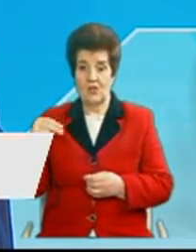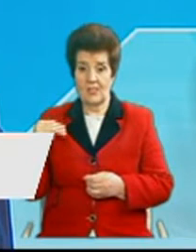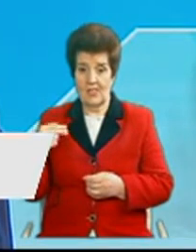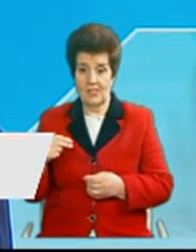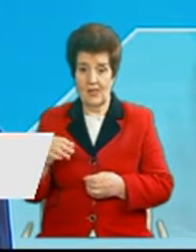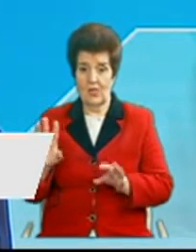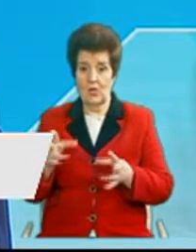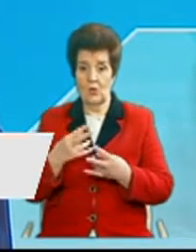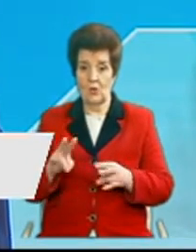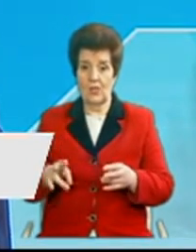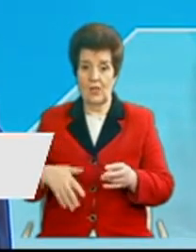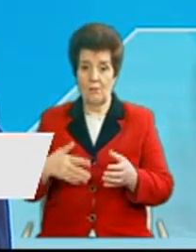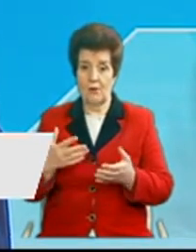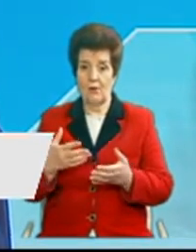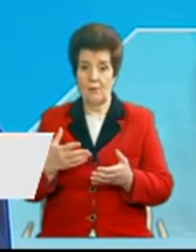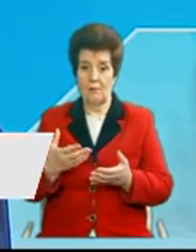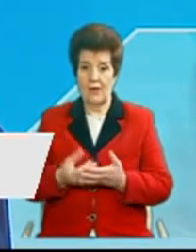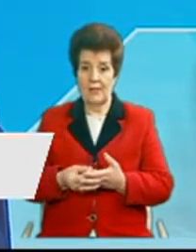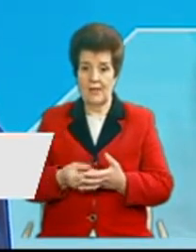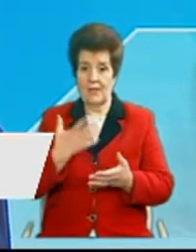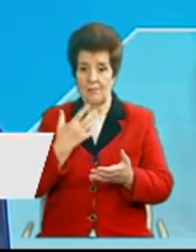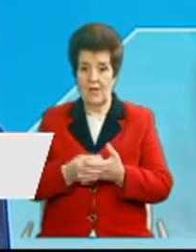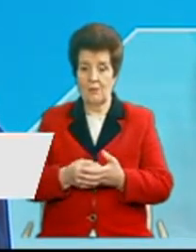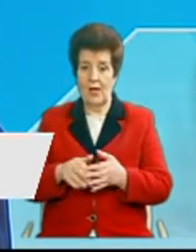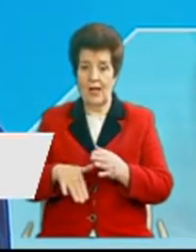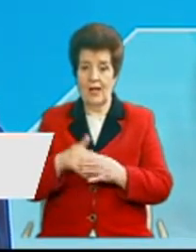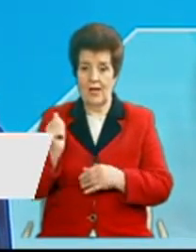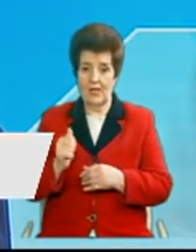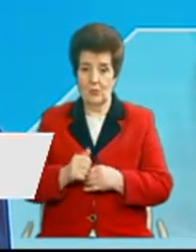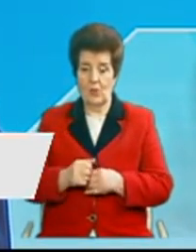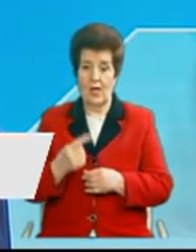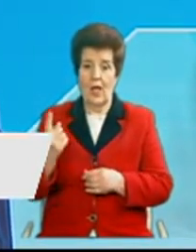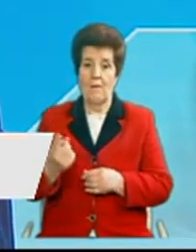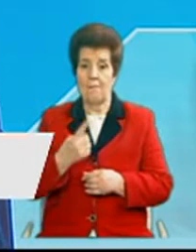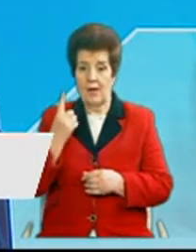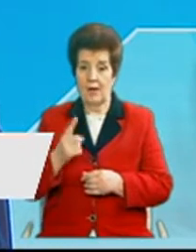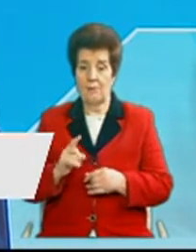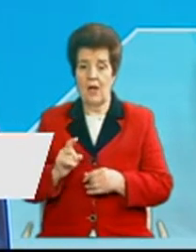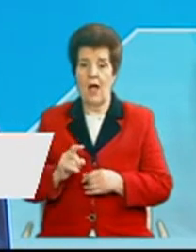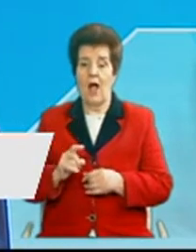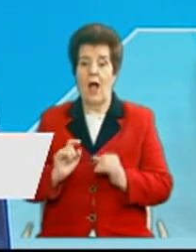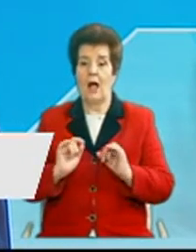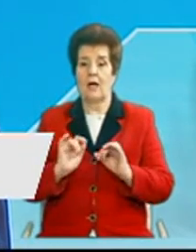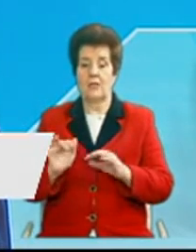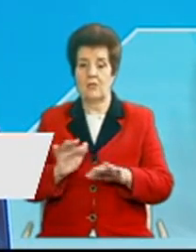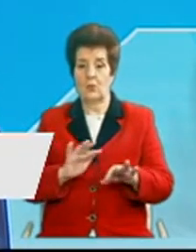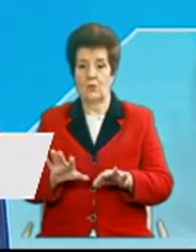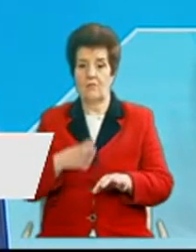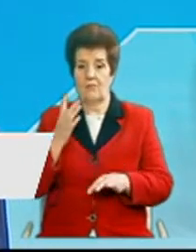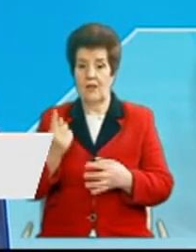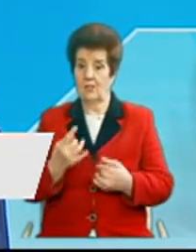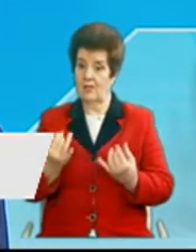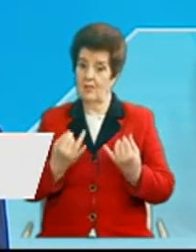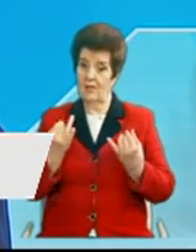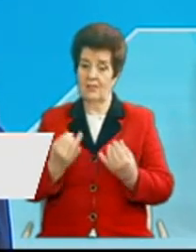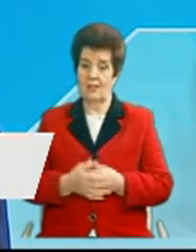nu trebuie păzit. Nu trebuie păzit de proprii alegători, de aceea prima acțiune va fi aceasta. Interesant. Și a